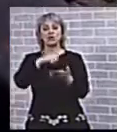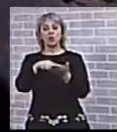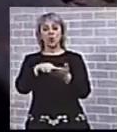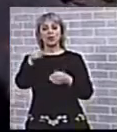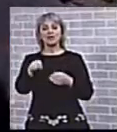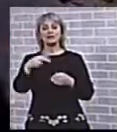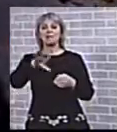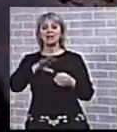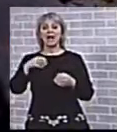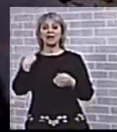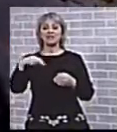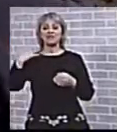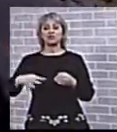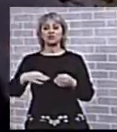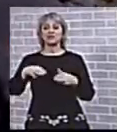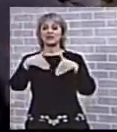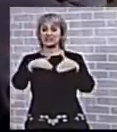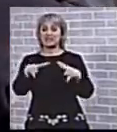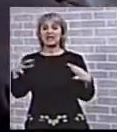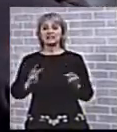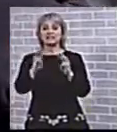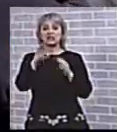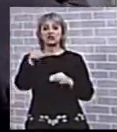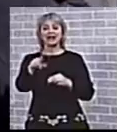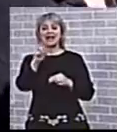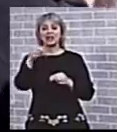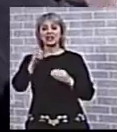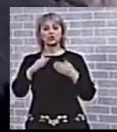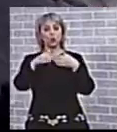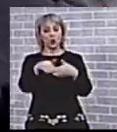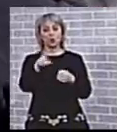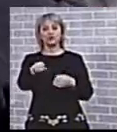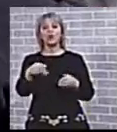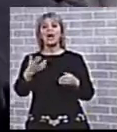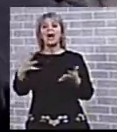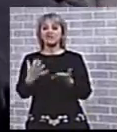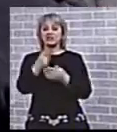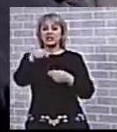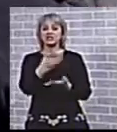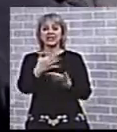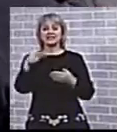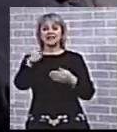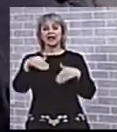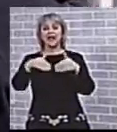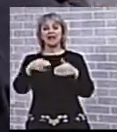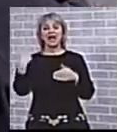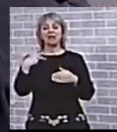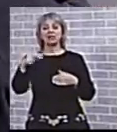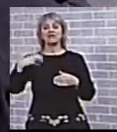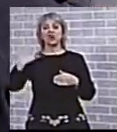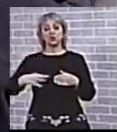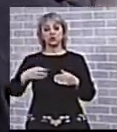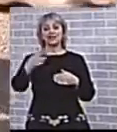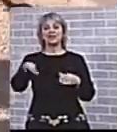от англо-французского десанта, сожгли канонерскую лодку, отбили несколько атак